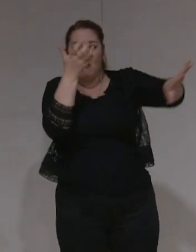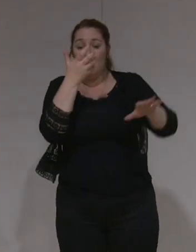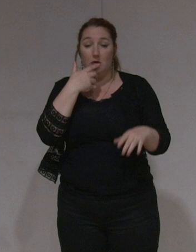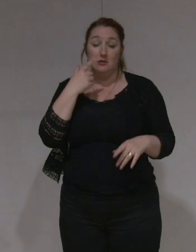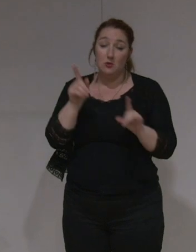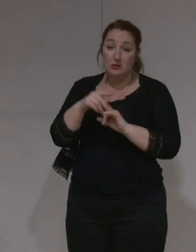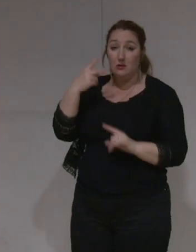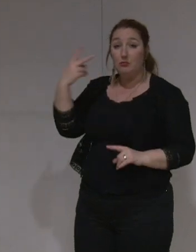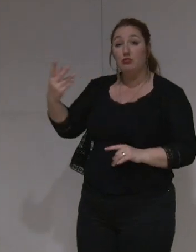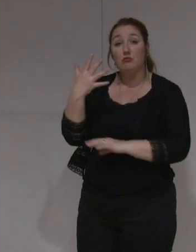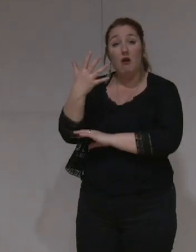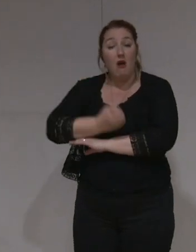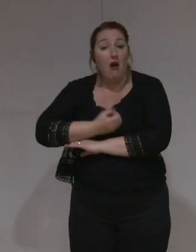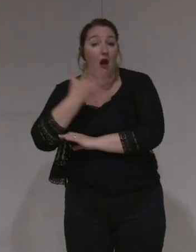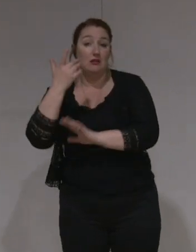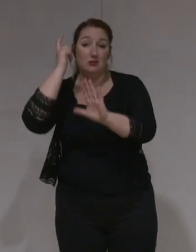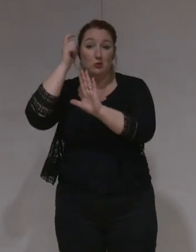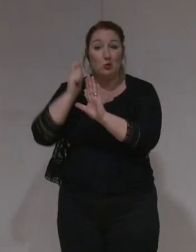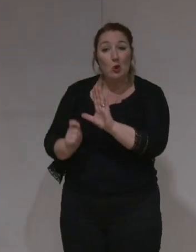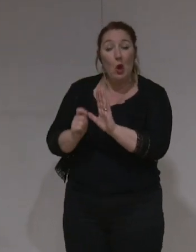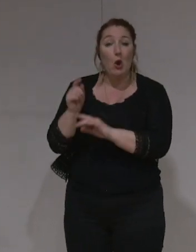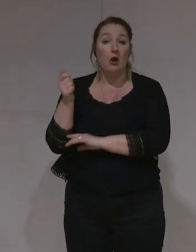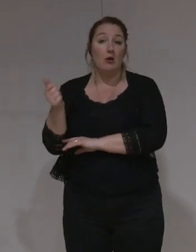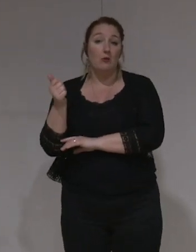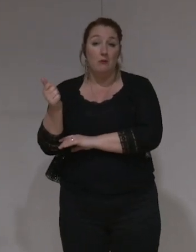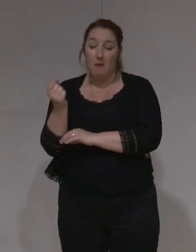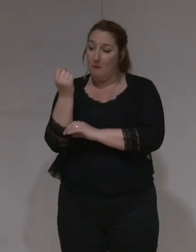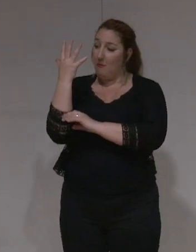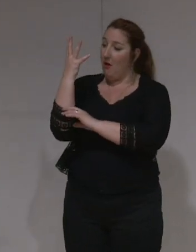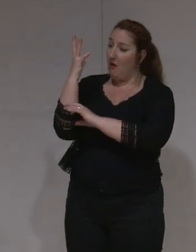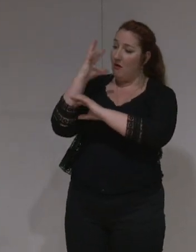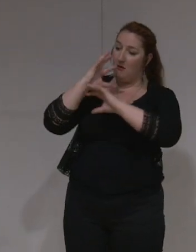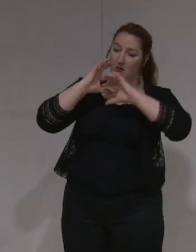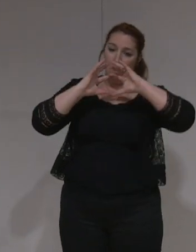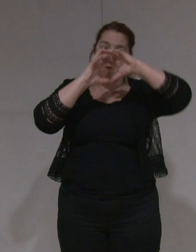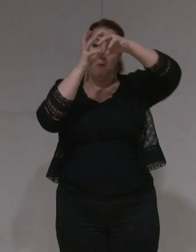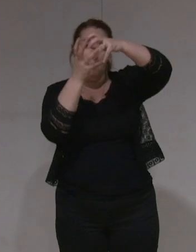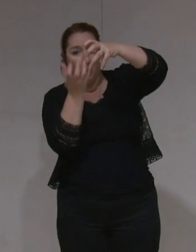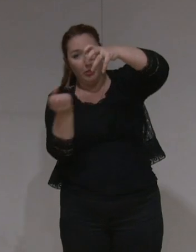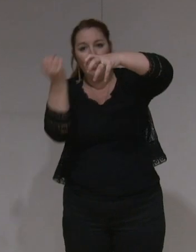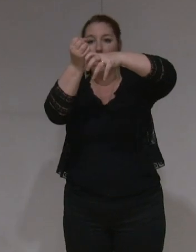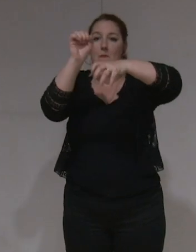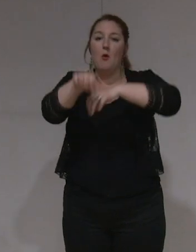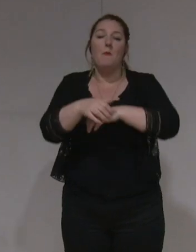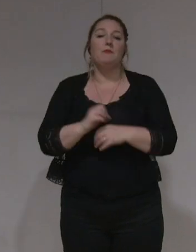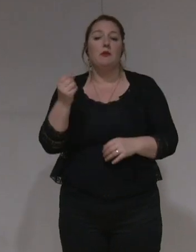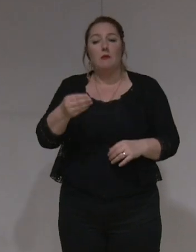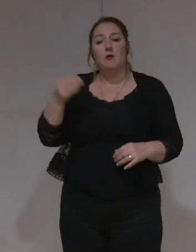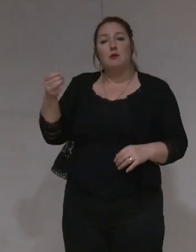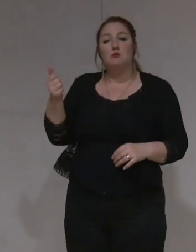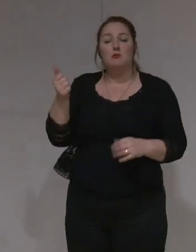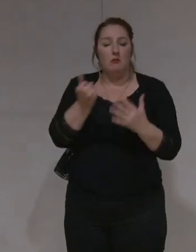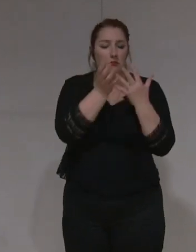celle du peintre au bout de laquelle effectivement tous les mondes sont possibles et si Mario Merz a inscrit au sommet de ses